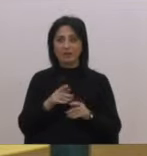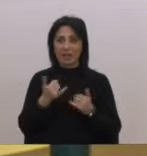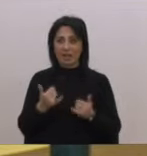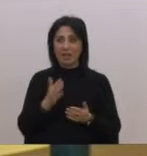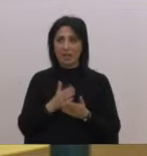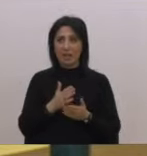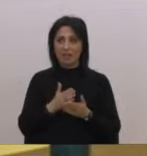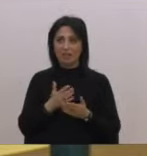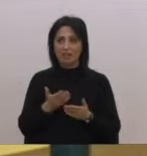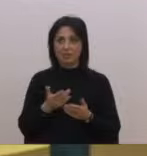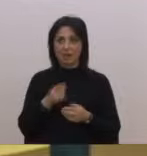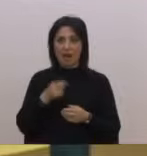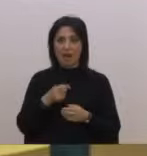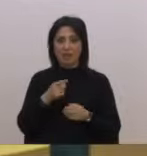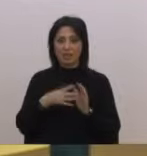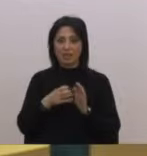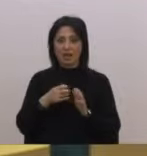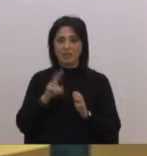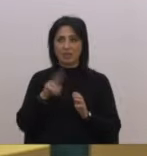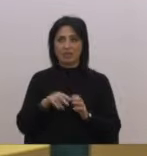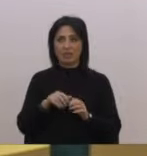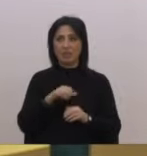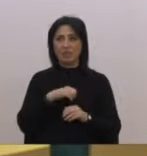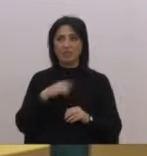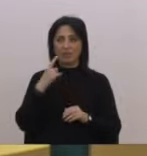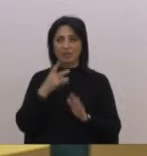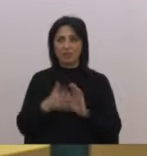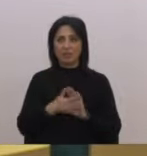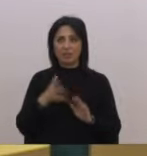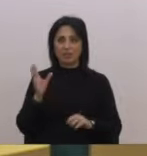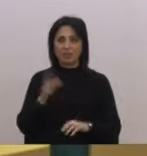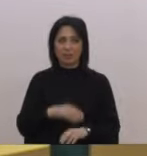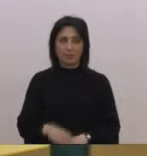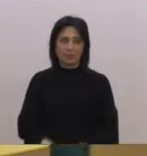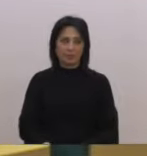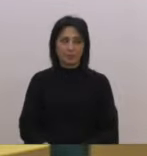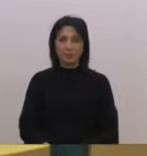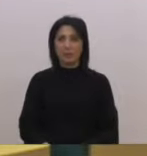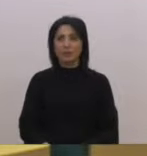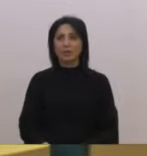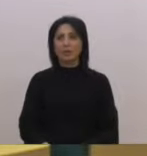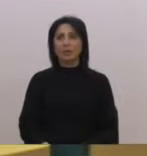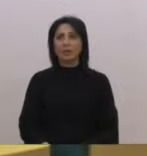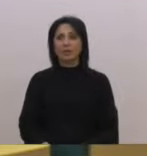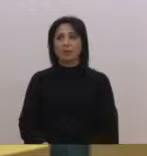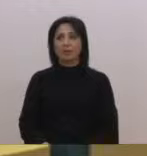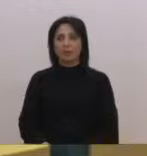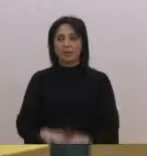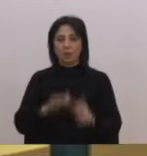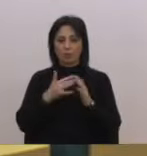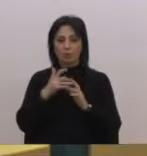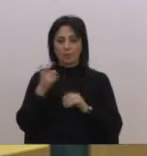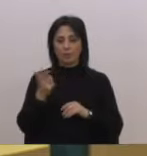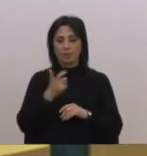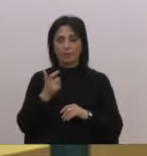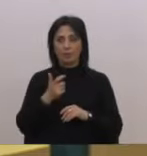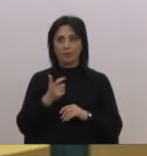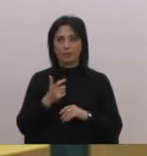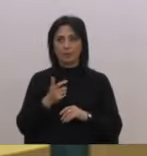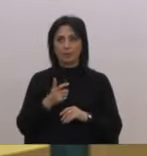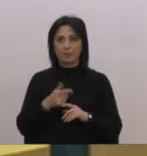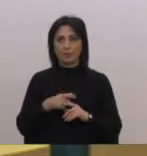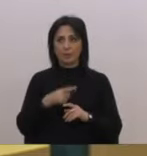ehlari, titmi, zata, scra, asilar. Da, tau istavat, ca să gevie cu elape. Ehla, Soplis Meurnovis, ho, ca